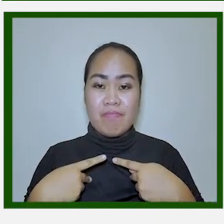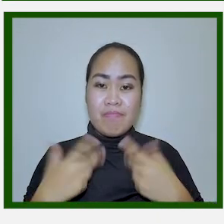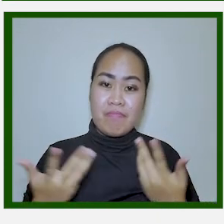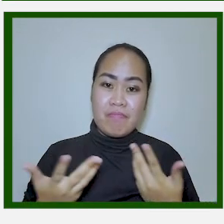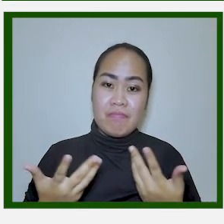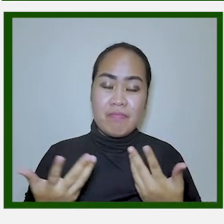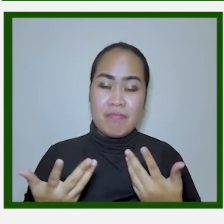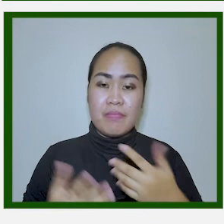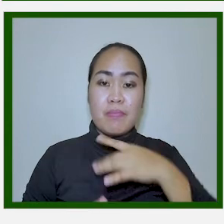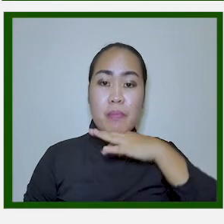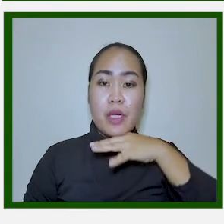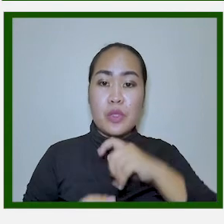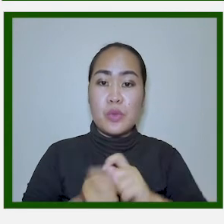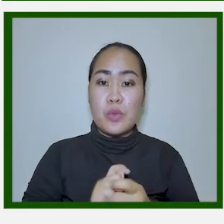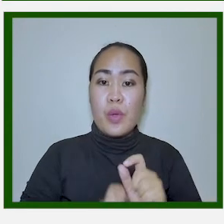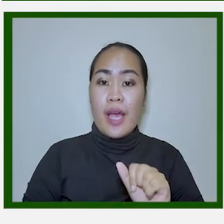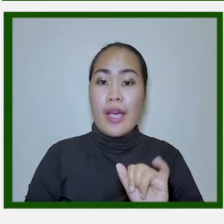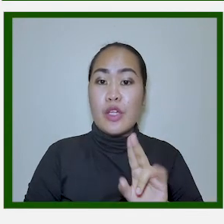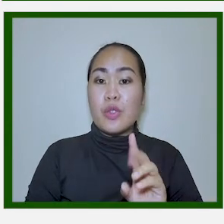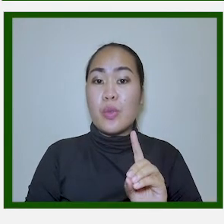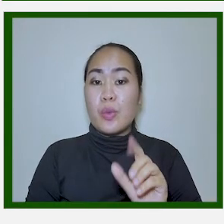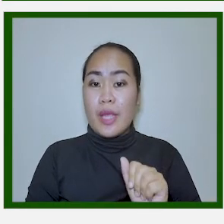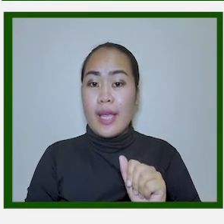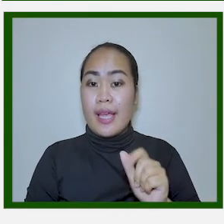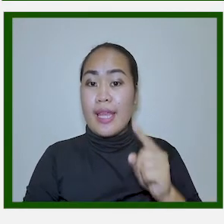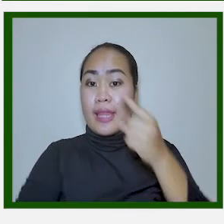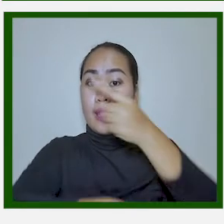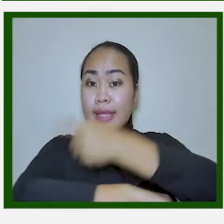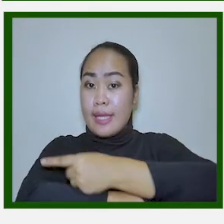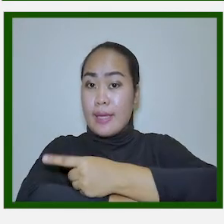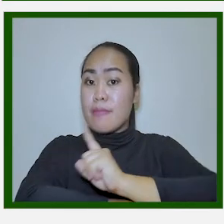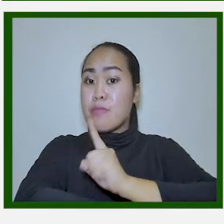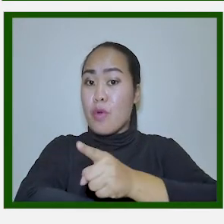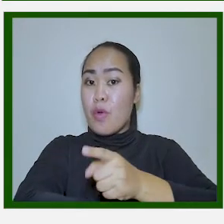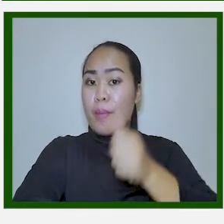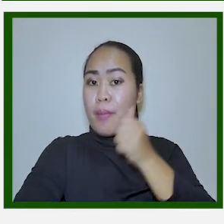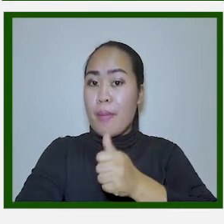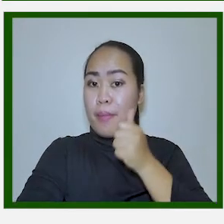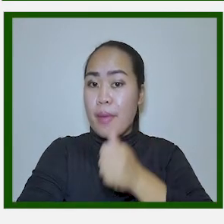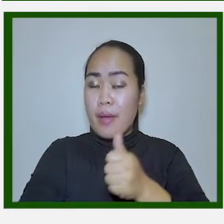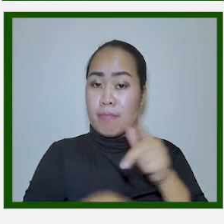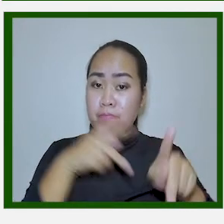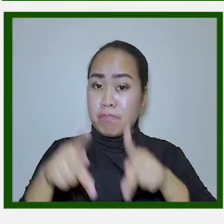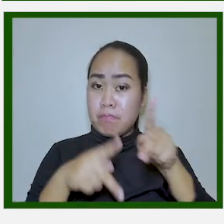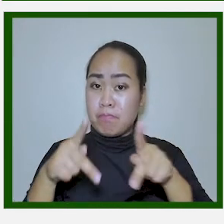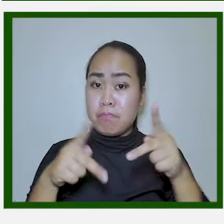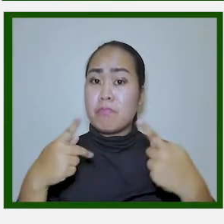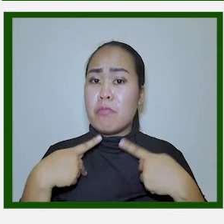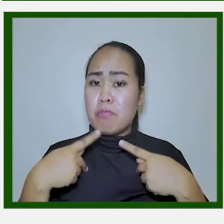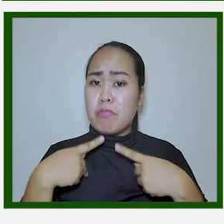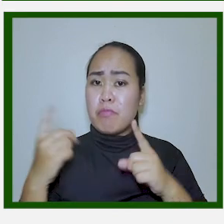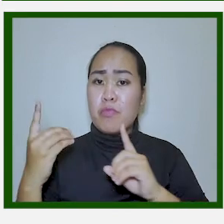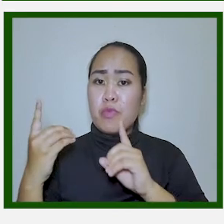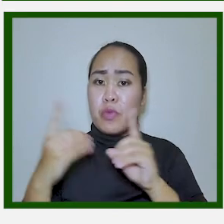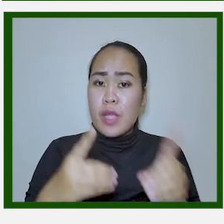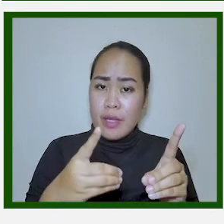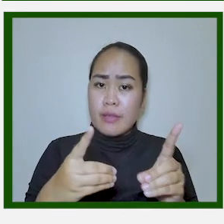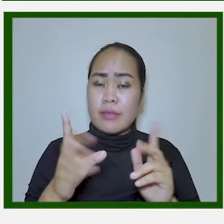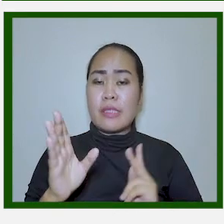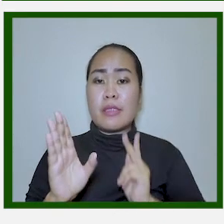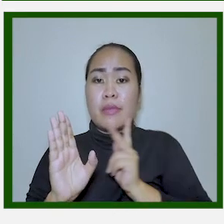mga kababaihan natin, no, ay nag-donate, nag-participate, no, dito sa ating Basura to Ayuda.